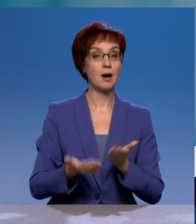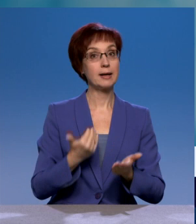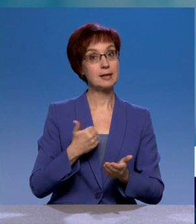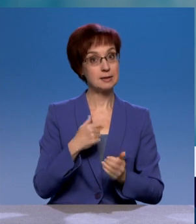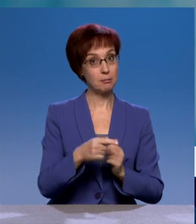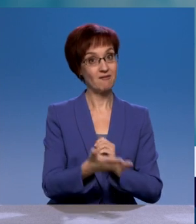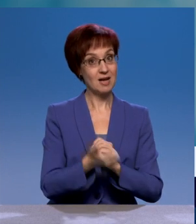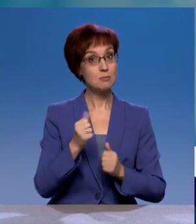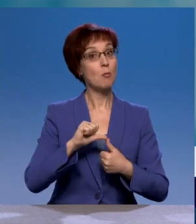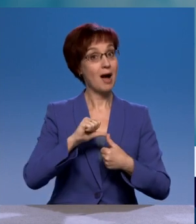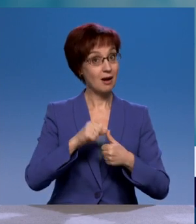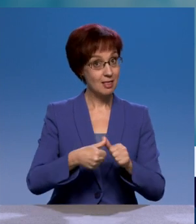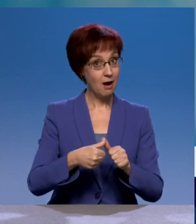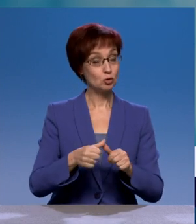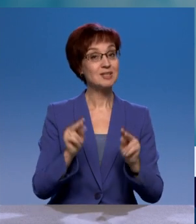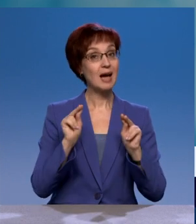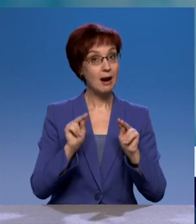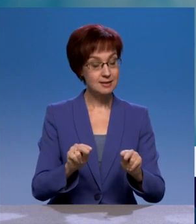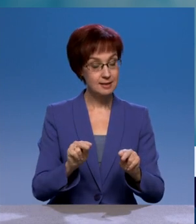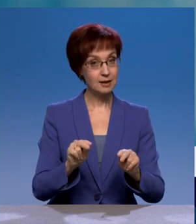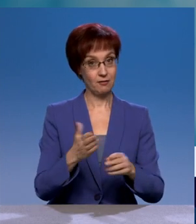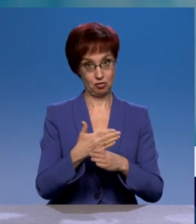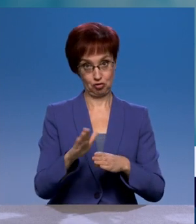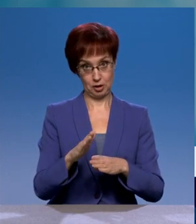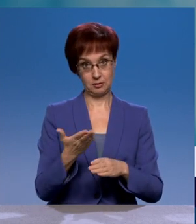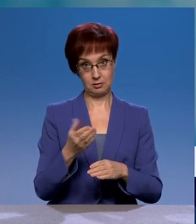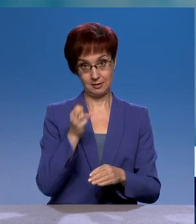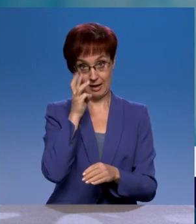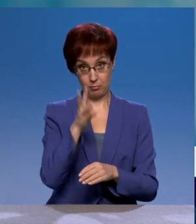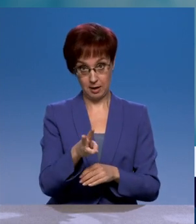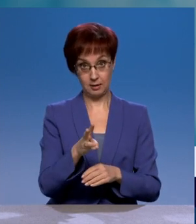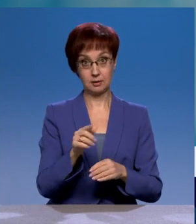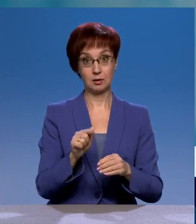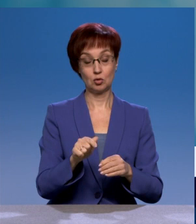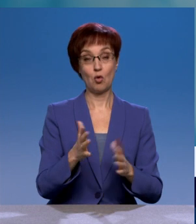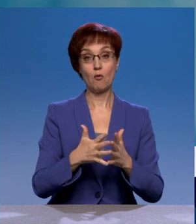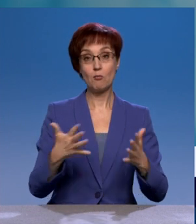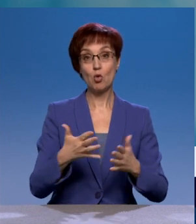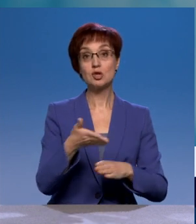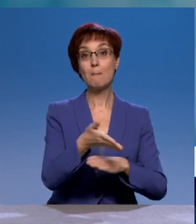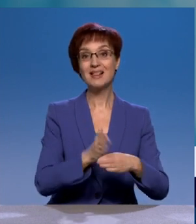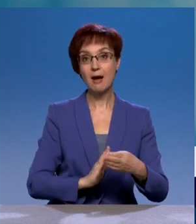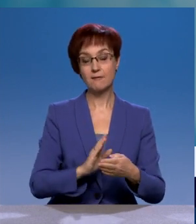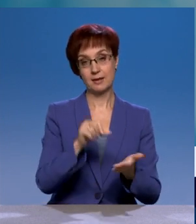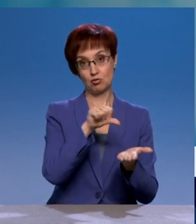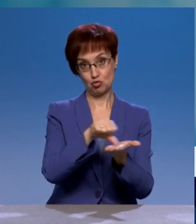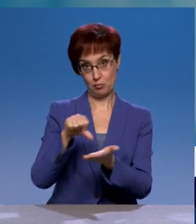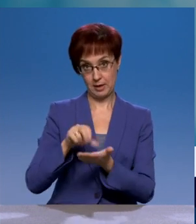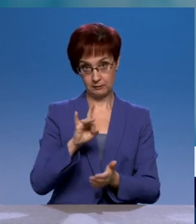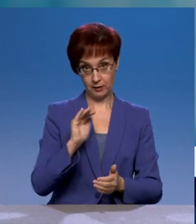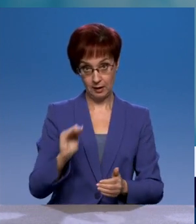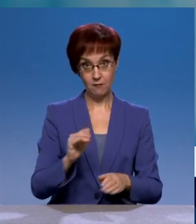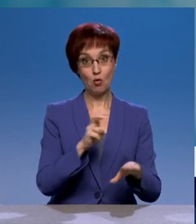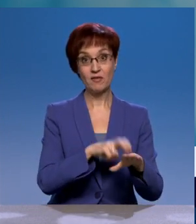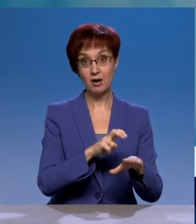оплаты труда, то у половины, в большей половине субъектов Российской Федерации у врачей оклад меньше, чем 22